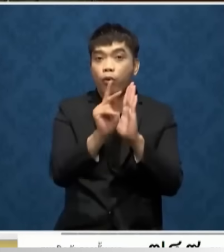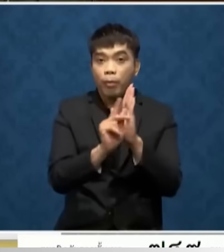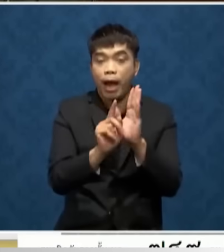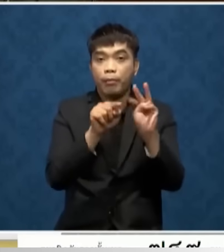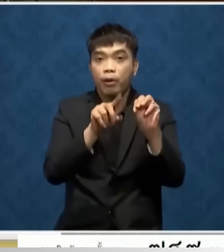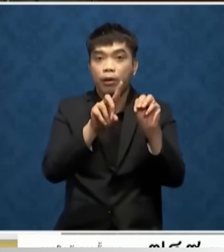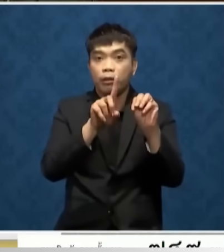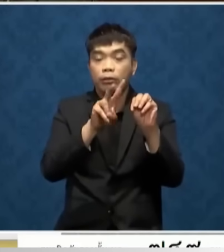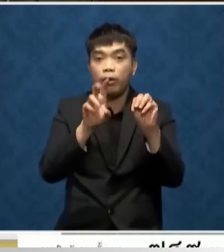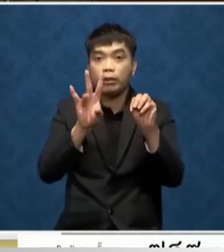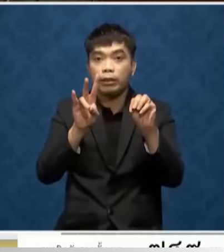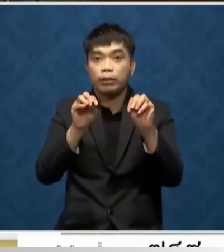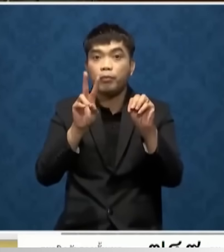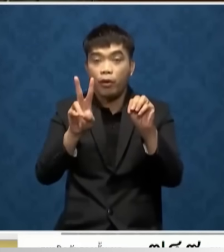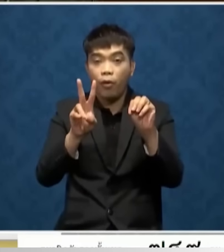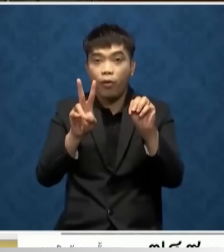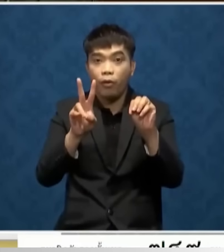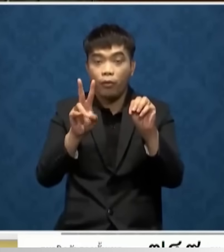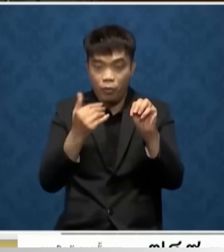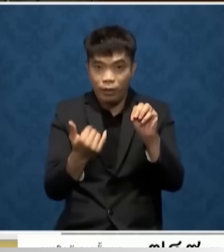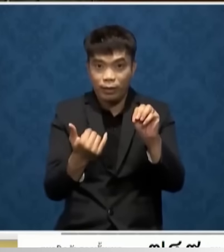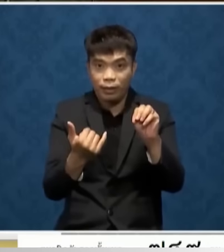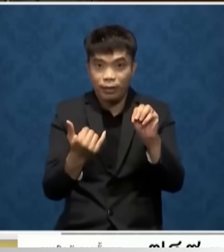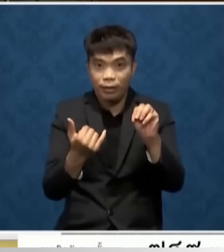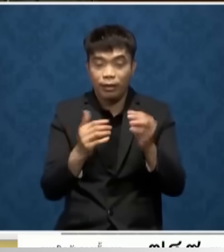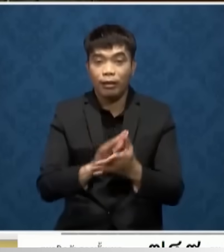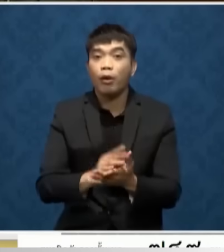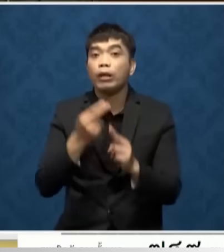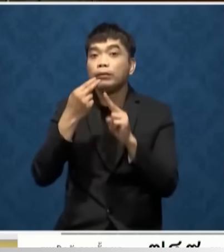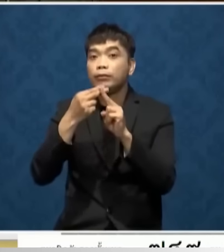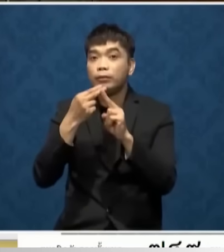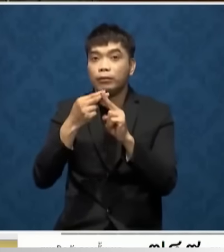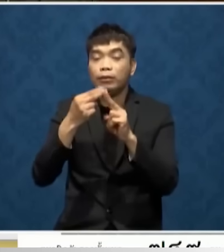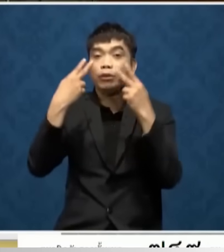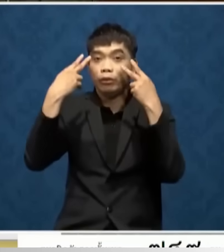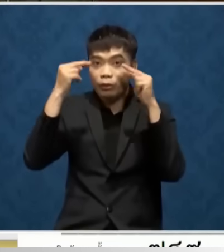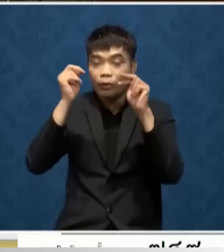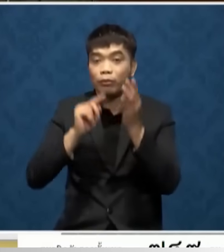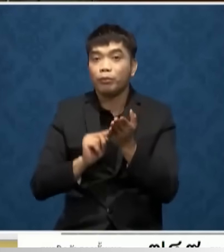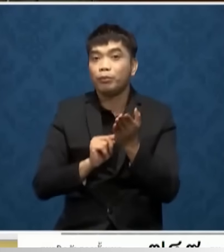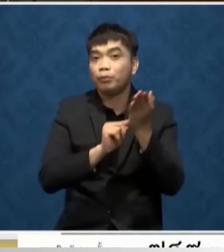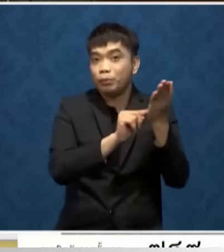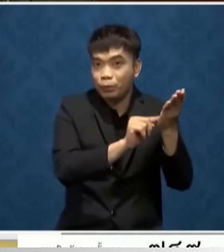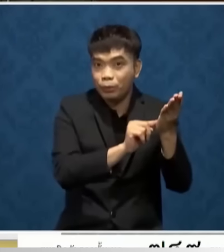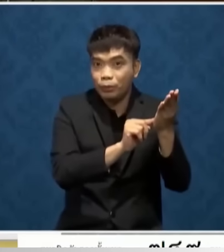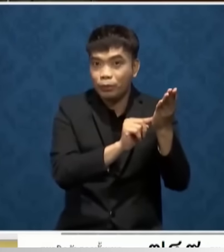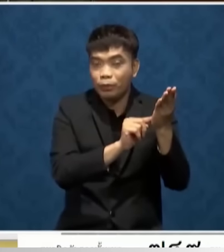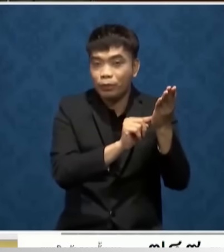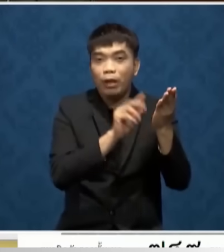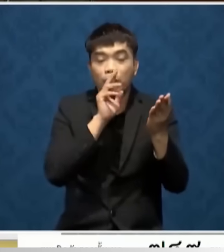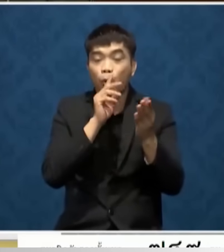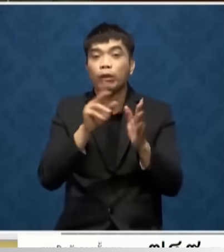272ในบทเฉพาะการเพราะฉะนั้นการเสนอชื่อแม้ว่าจะใช้อยู่ในหมว